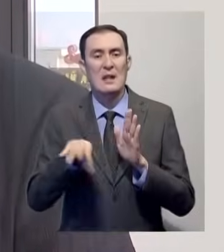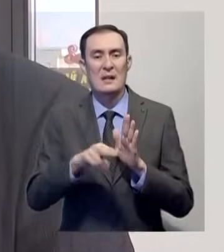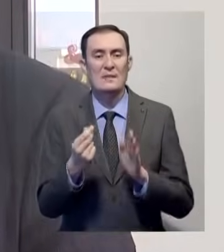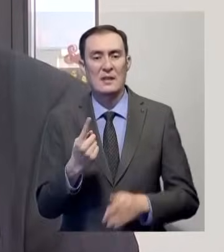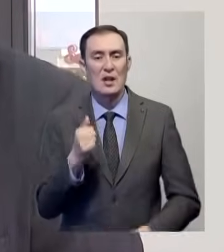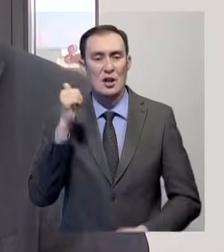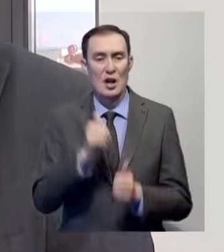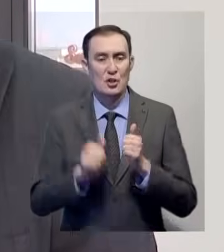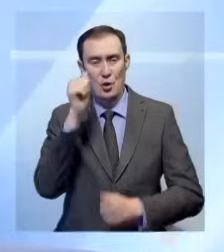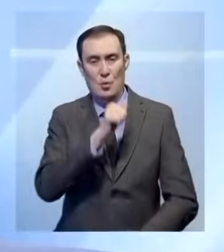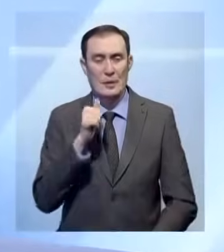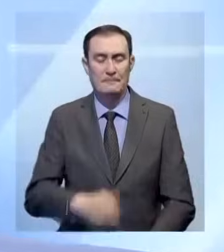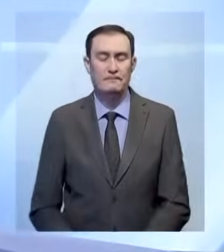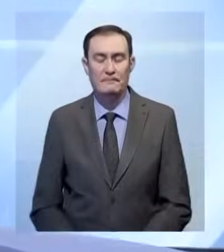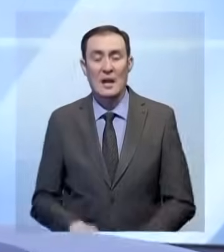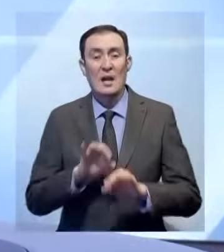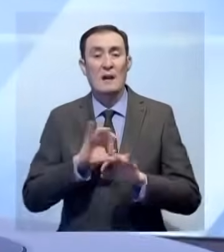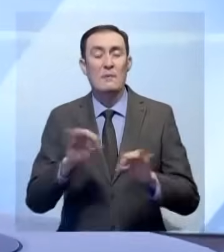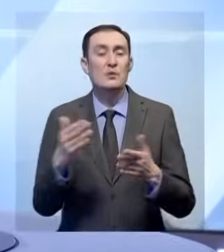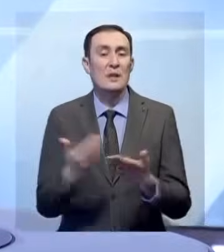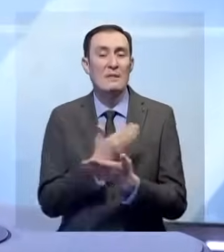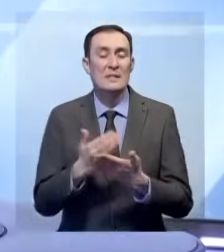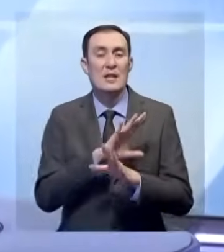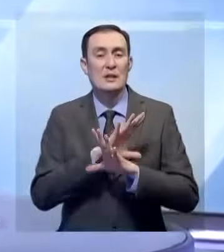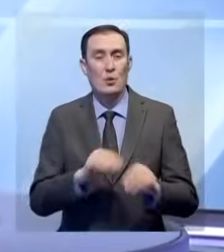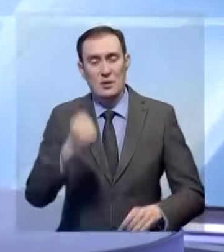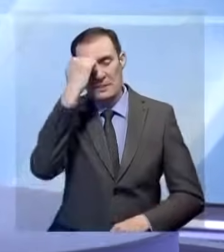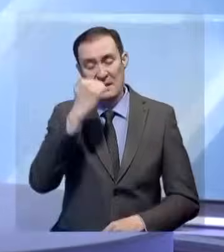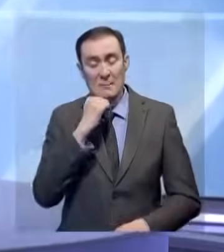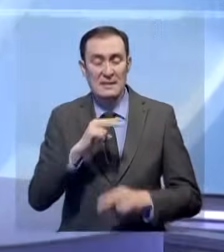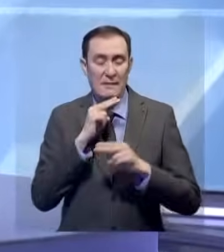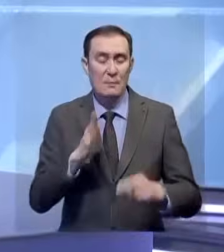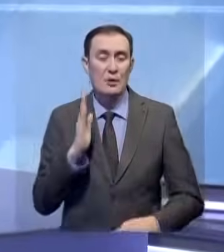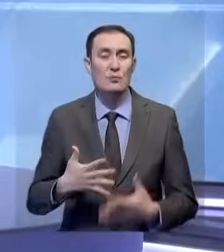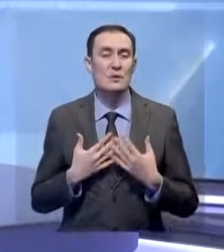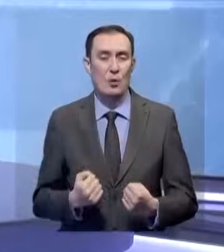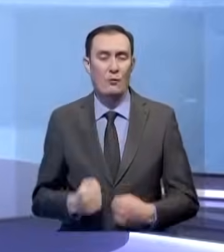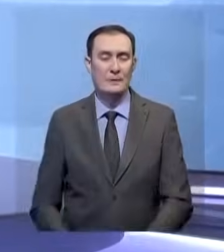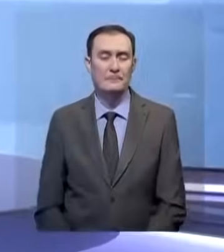Таковы были новости к этому часу. До встречи в эфире.